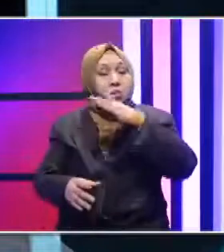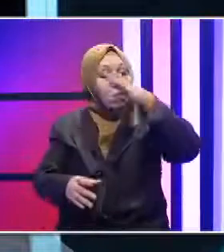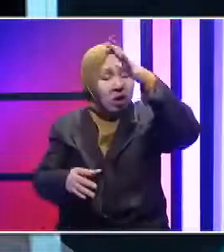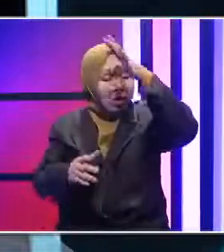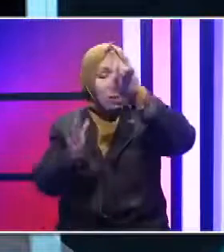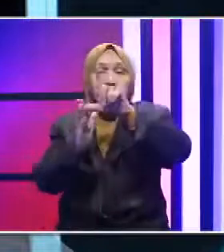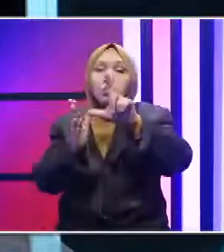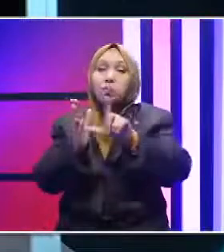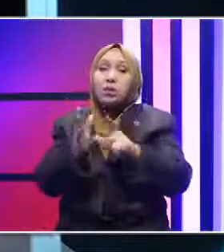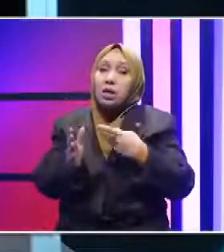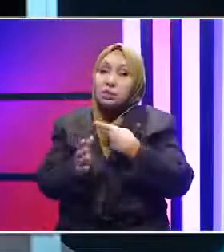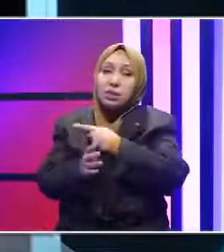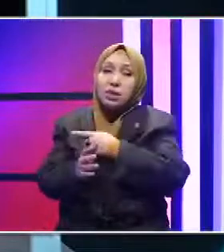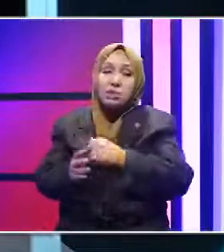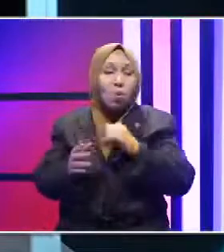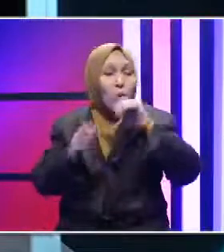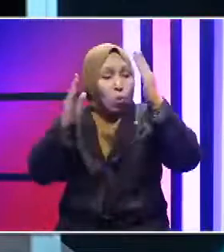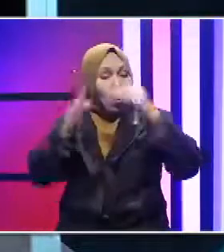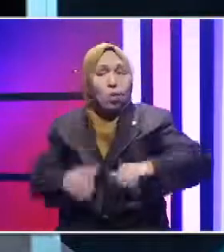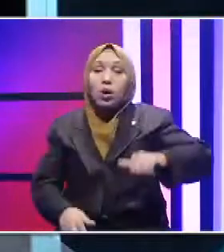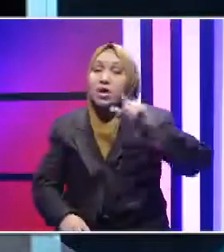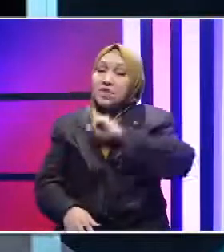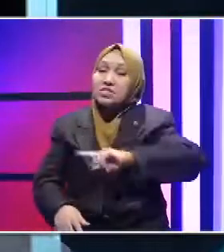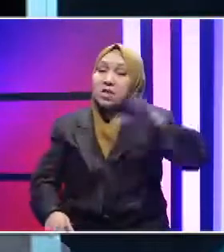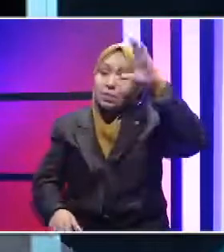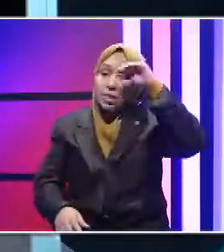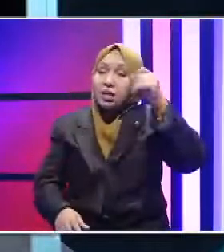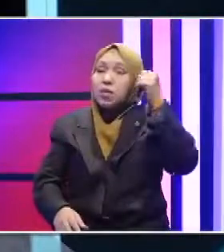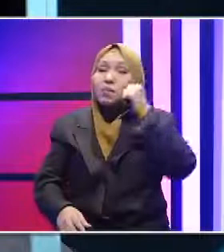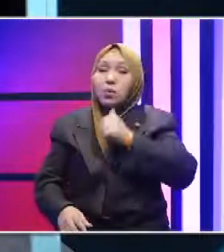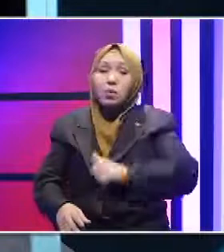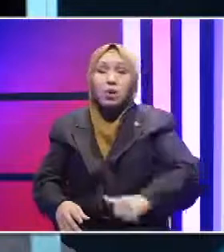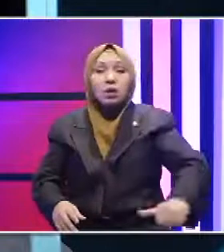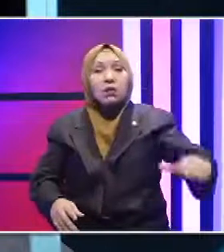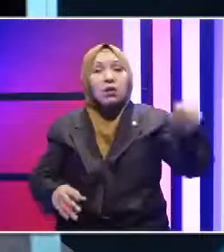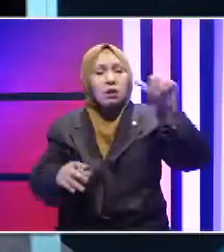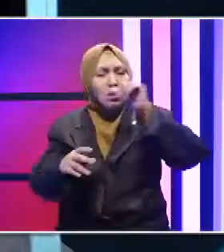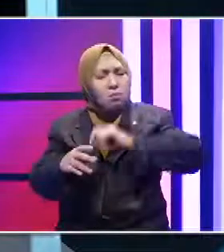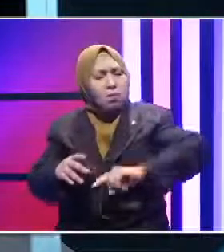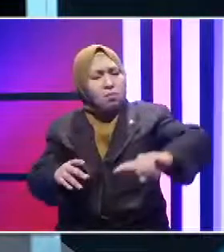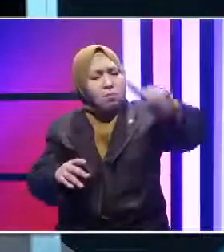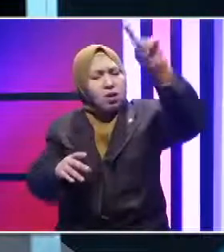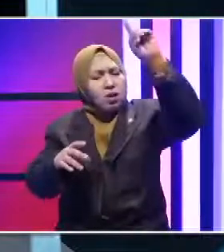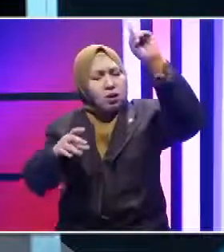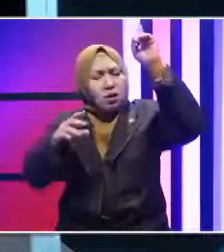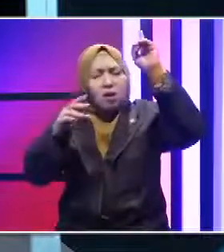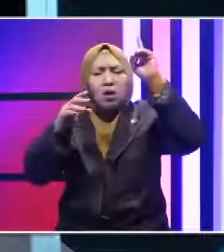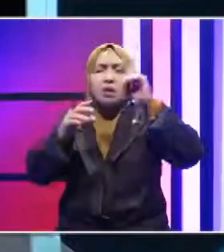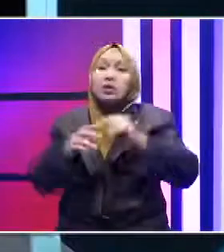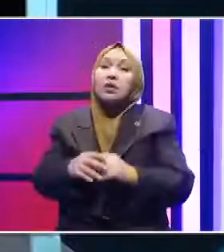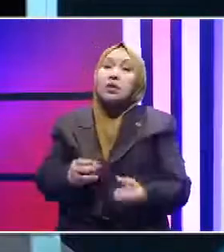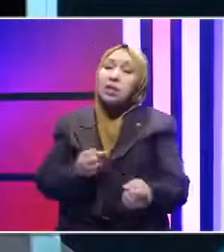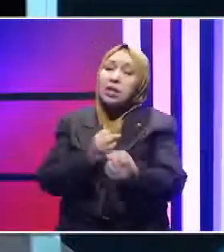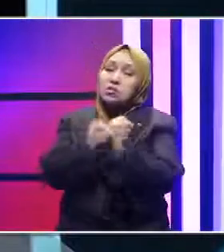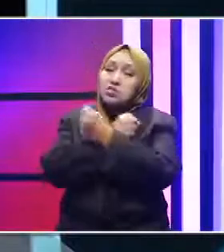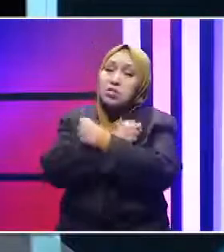ayah mertua kami, muslimin muslimat, mukminin mukminat, bi rahmatik Ya Arhamar Rahimin. Ya